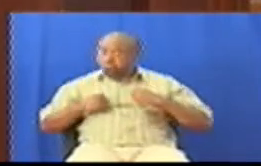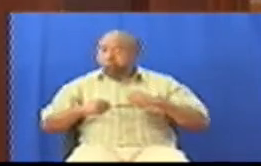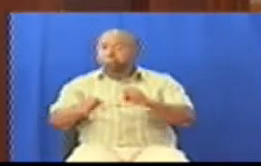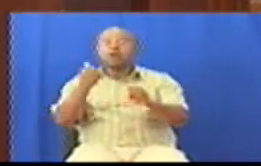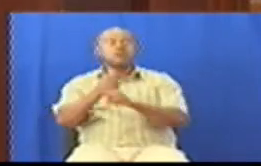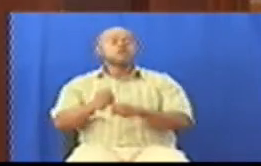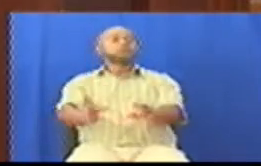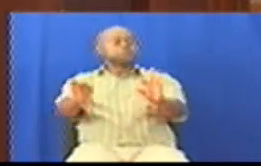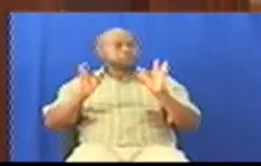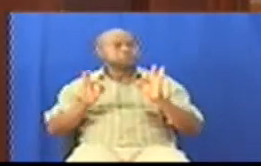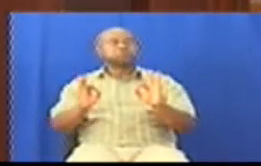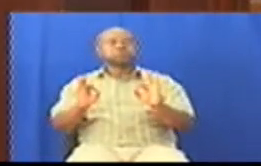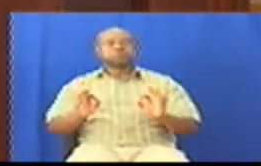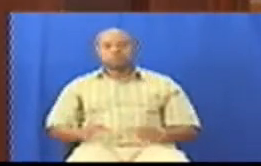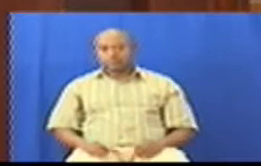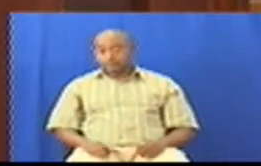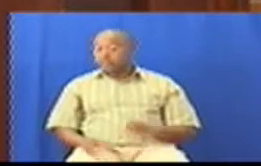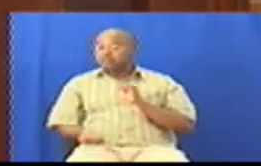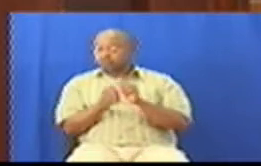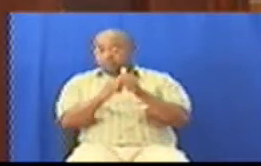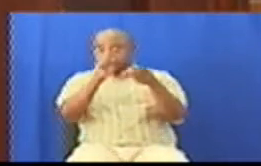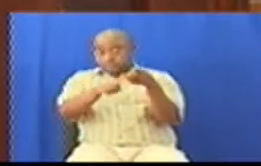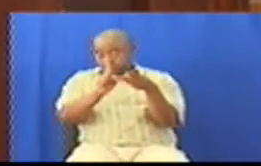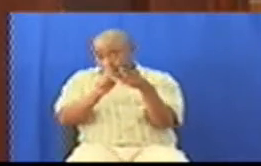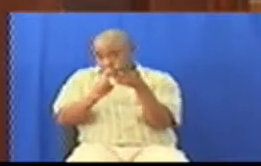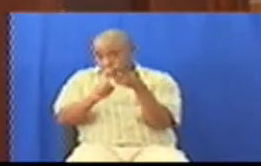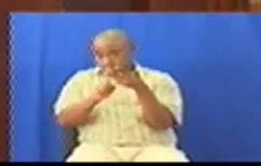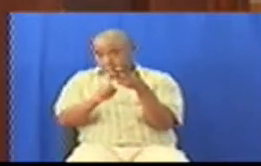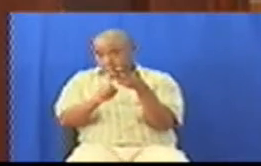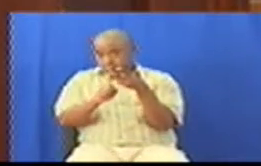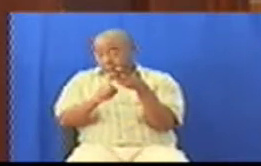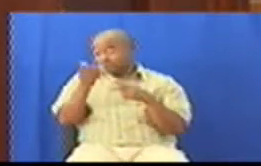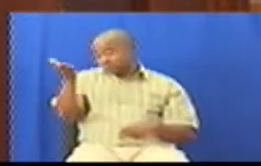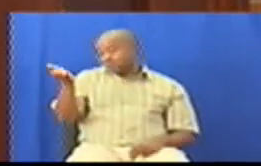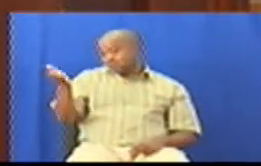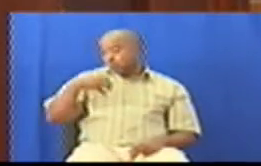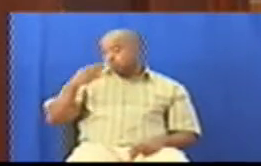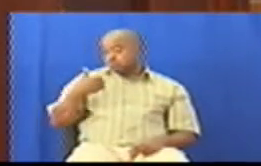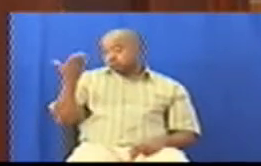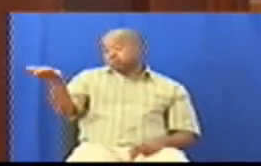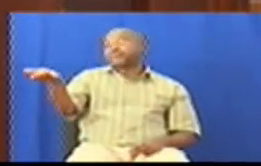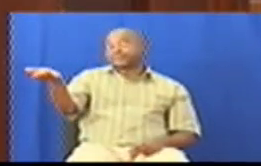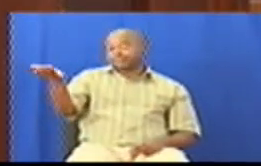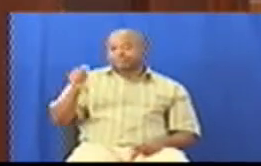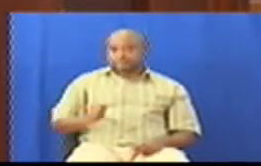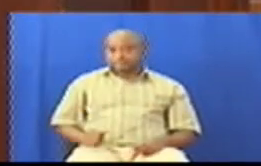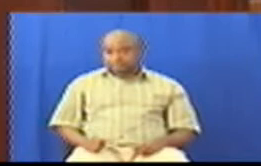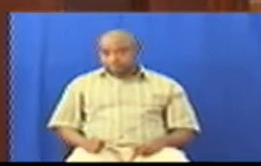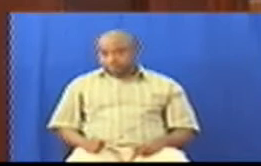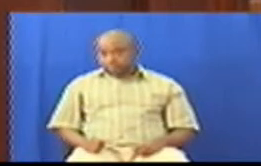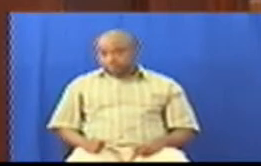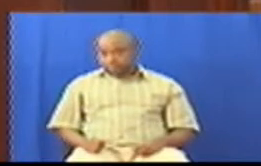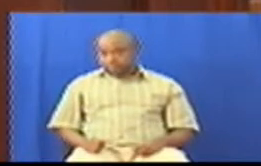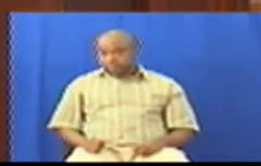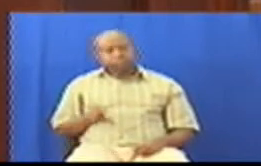mfano. Lakini la pili, Mheshimiwa Waziri Mkuu, kwa sababu alikuwa